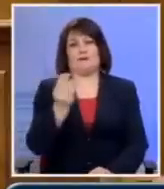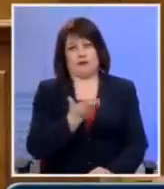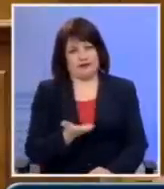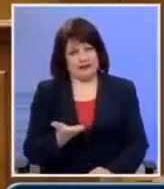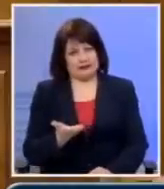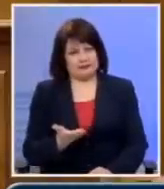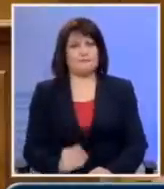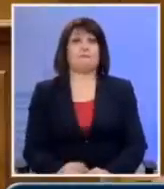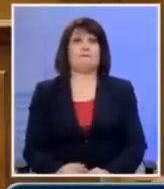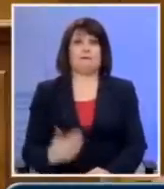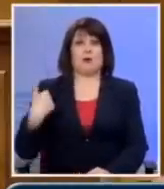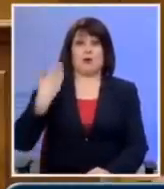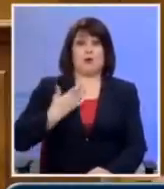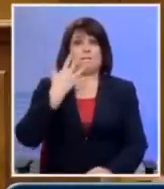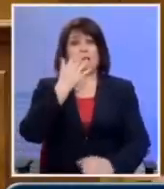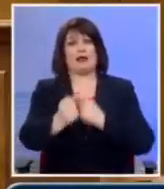μετά από 5 χρόνια